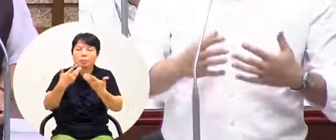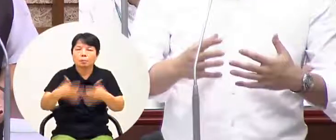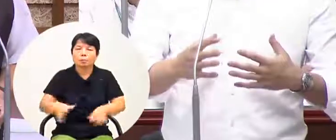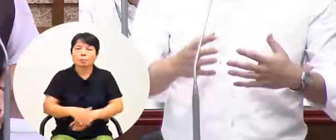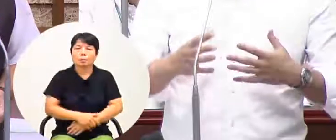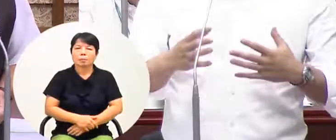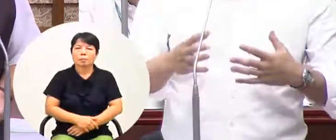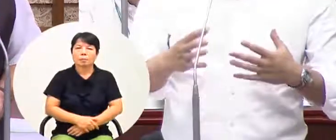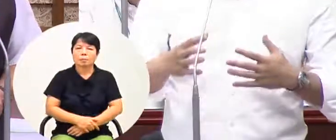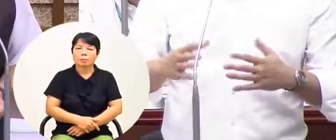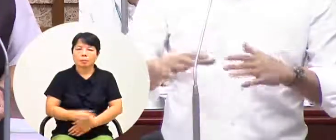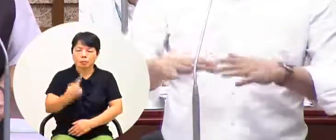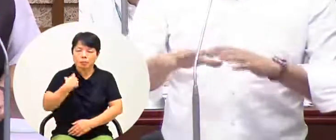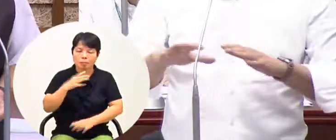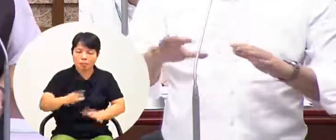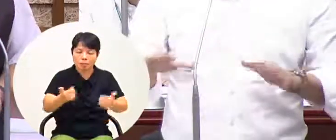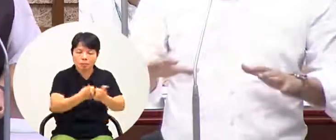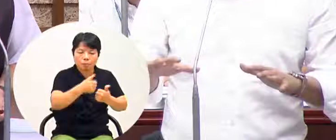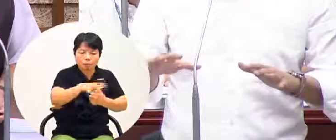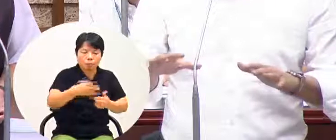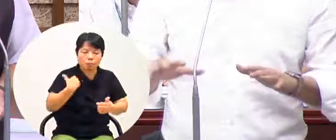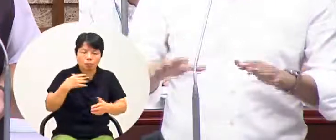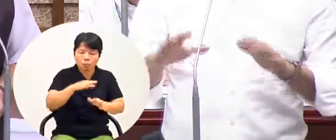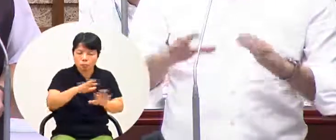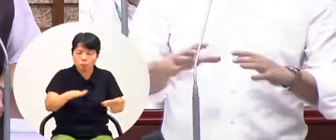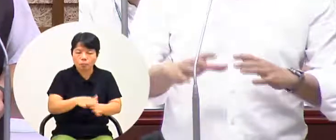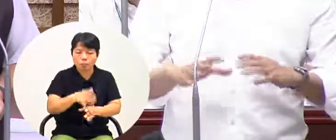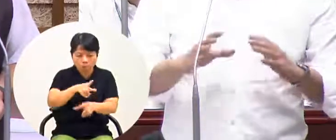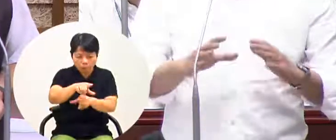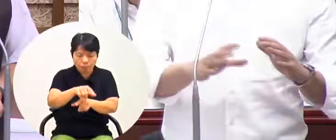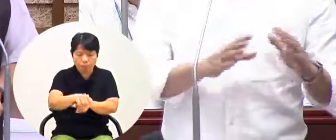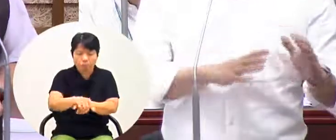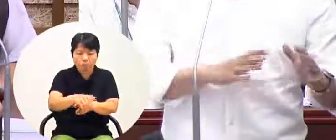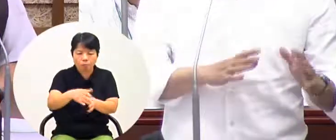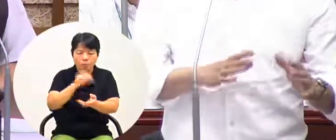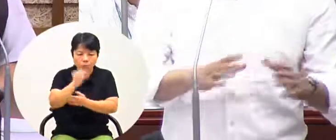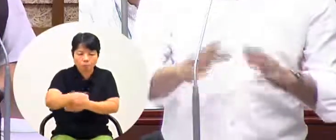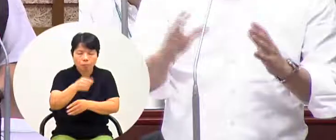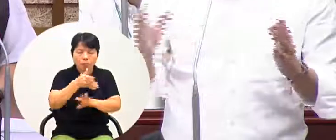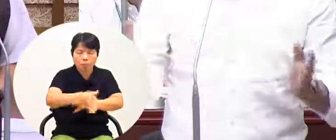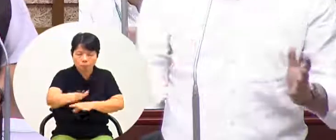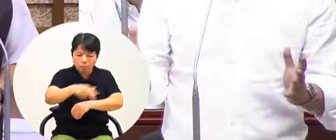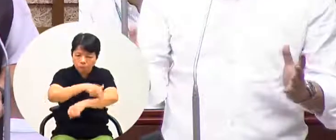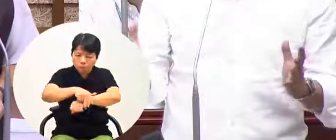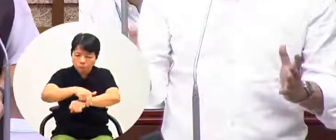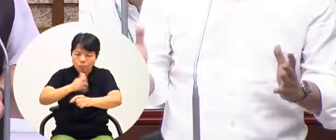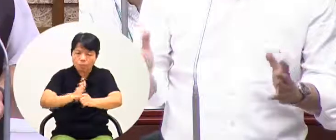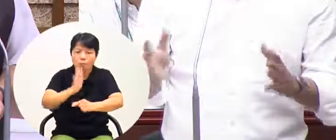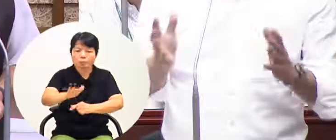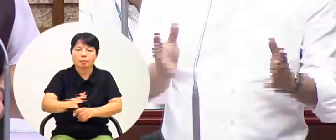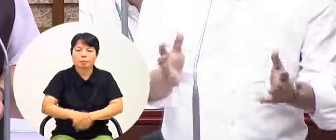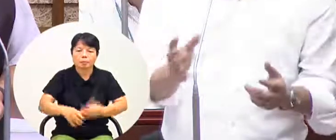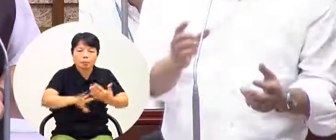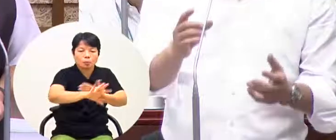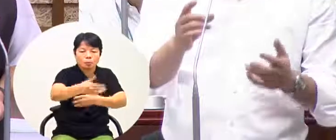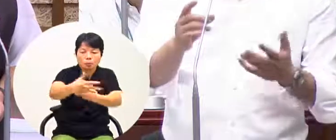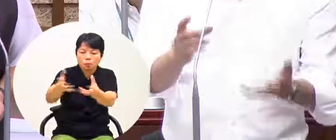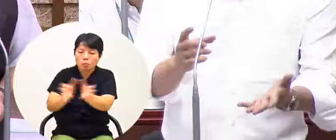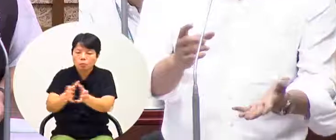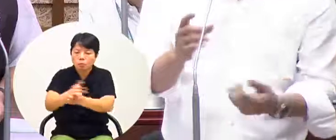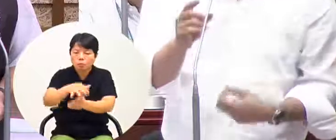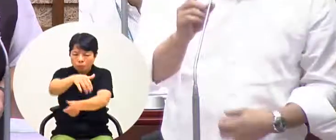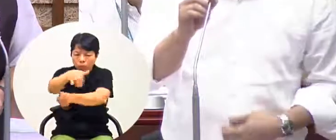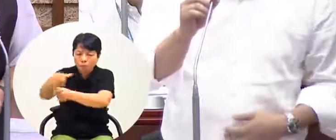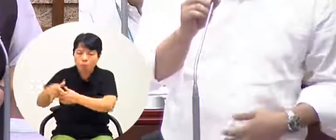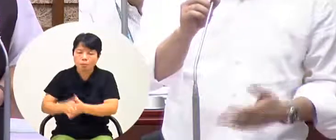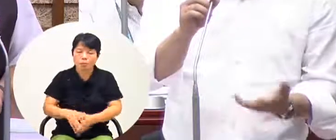们现在正在先做初步的研拟。那同时也必须寻求外界团队，所以也必须要一笔经费，然后也编了预算，那